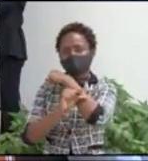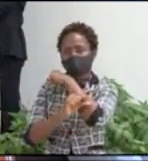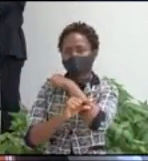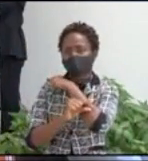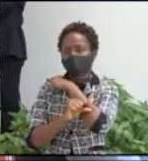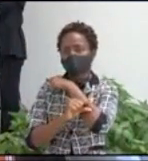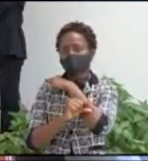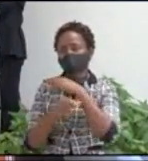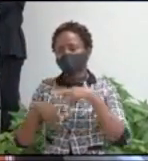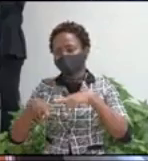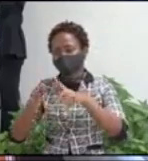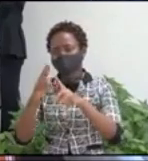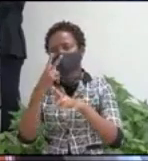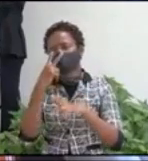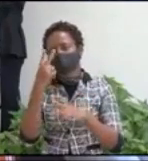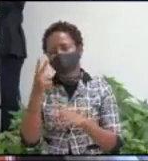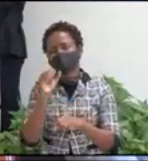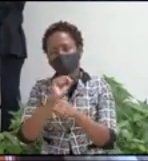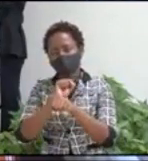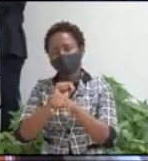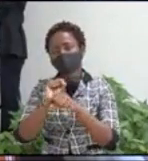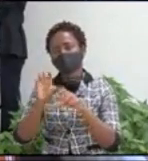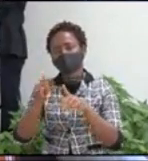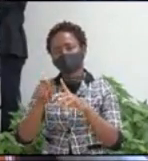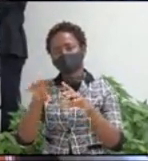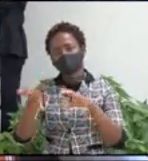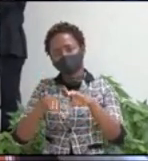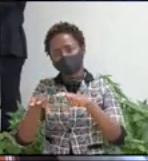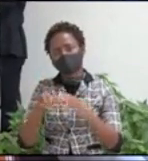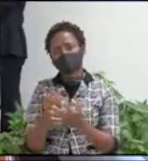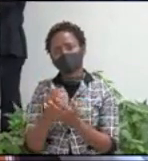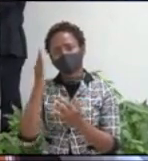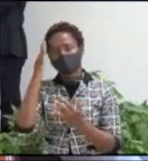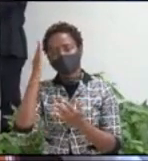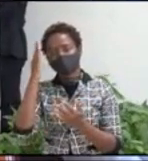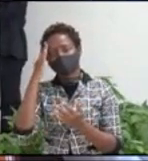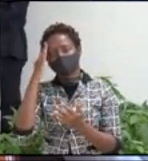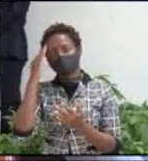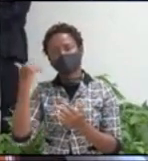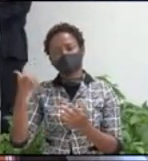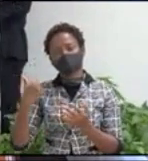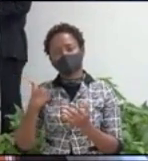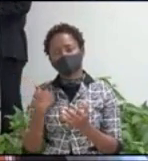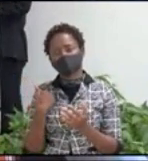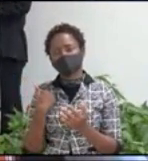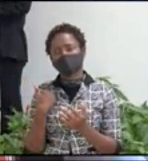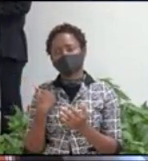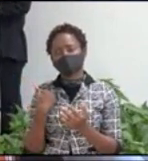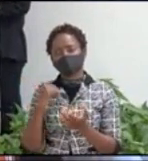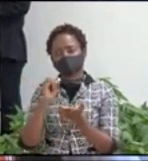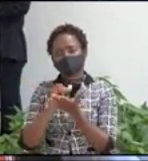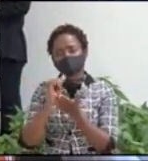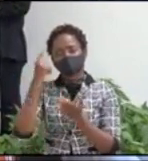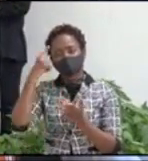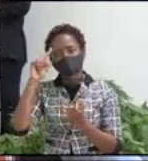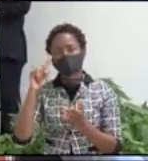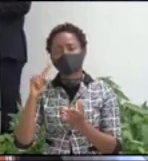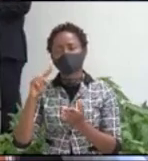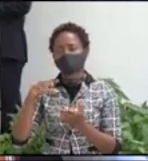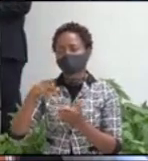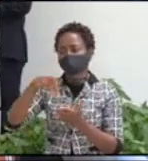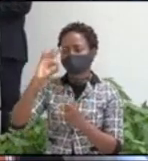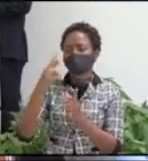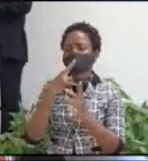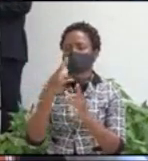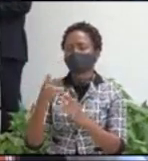nous devons passer côté nous, travail à fait. Nous connaissons, nous avons un rapport sur Jean Central l'a préparé chaque jour.